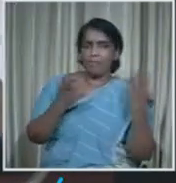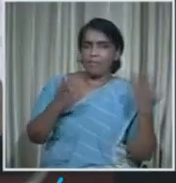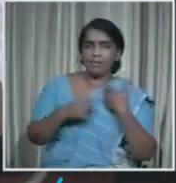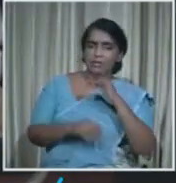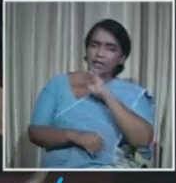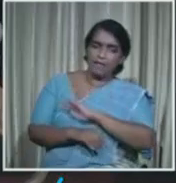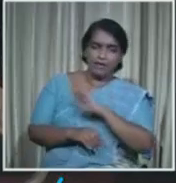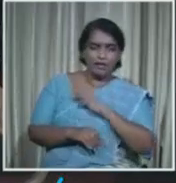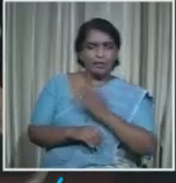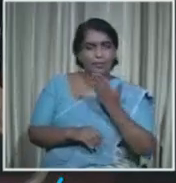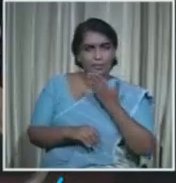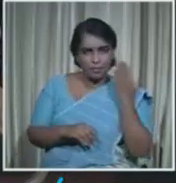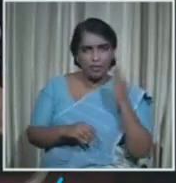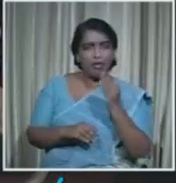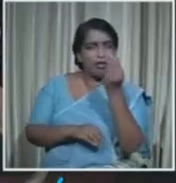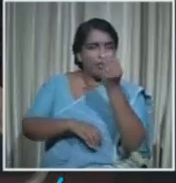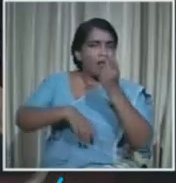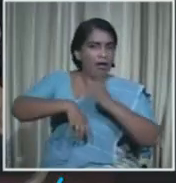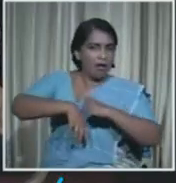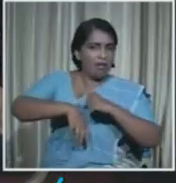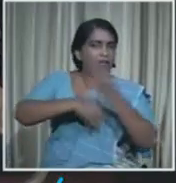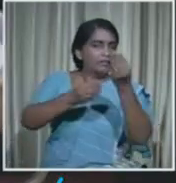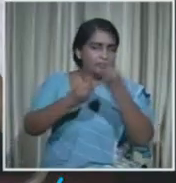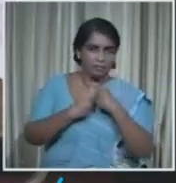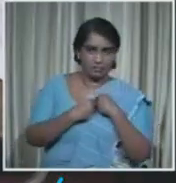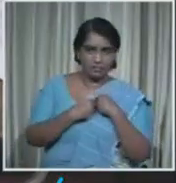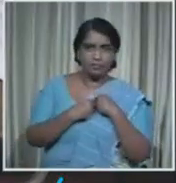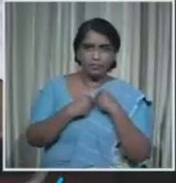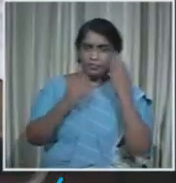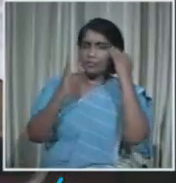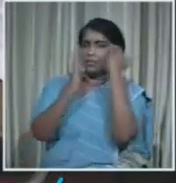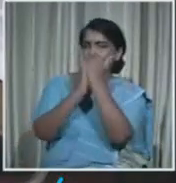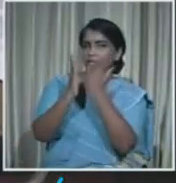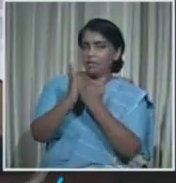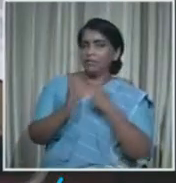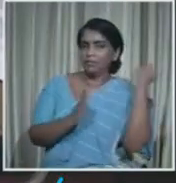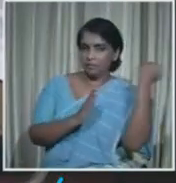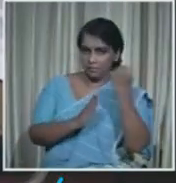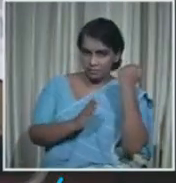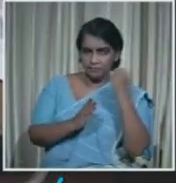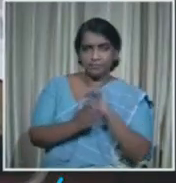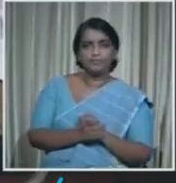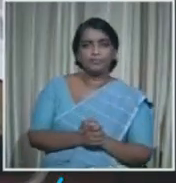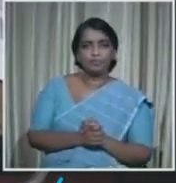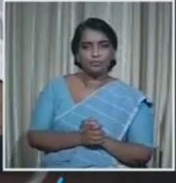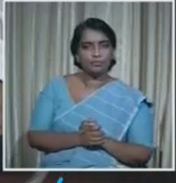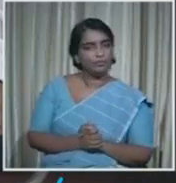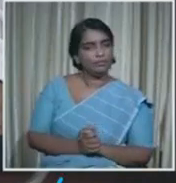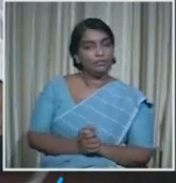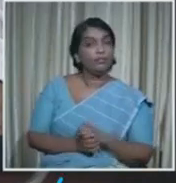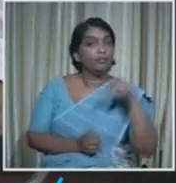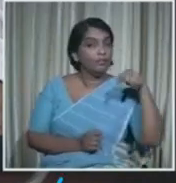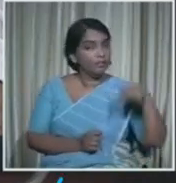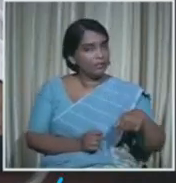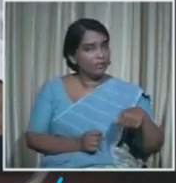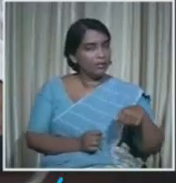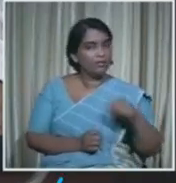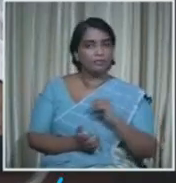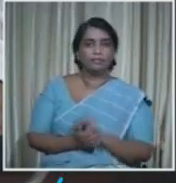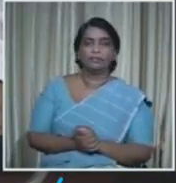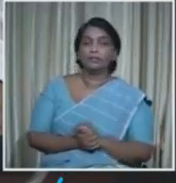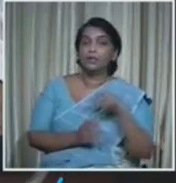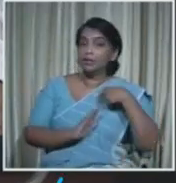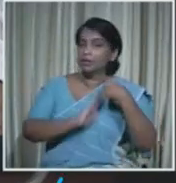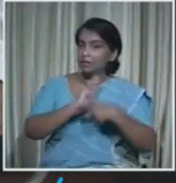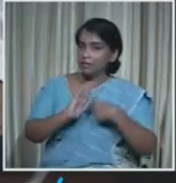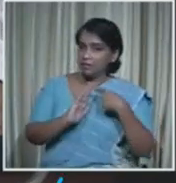පුළුවන් පොඩි අවස්ථාවක් දෙන්න මේ කරුණු කාරණා ඉදිරිපත් කරා අද මේ